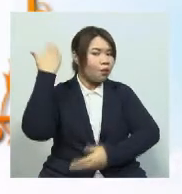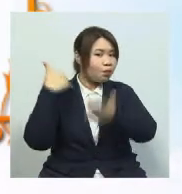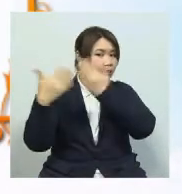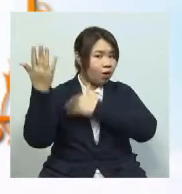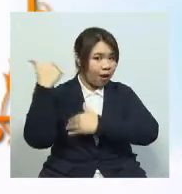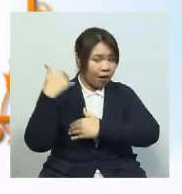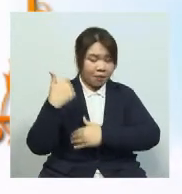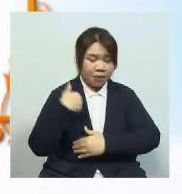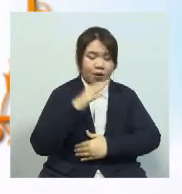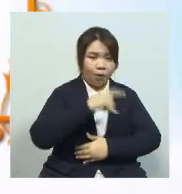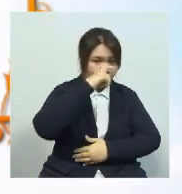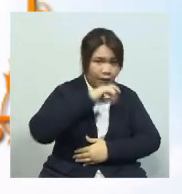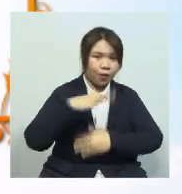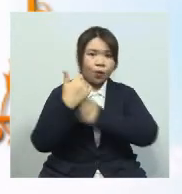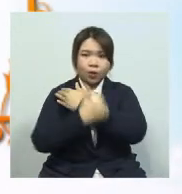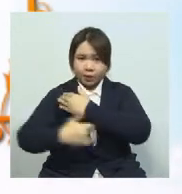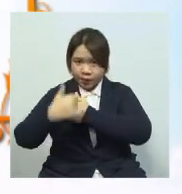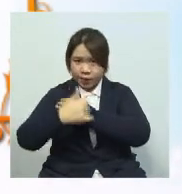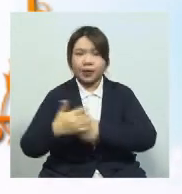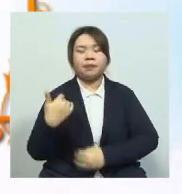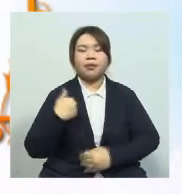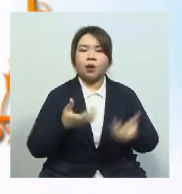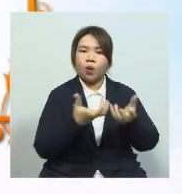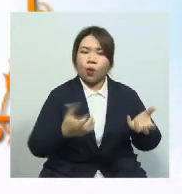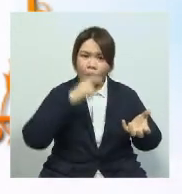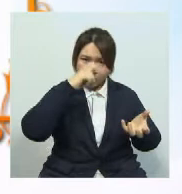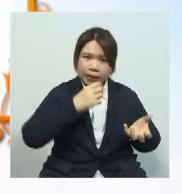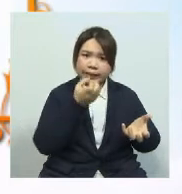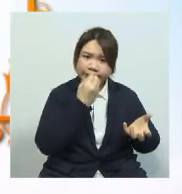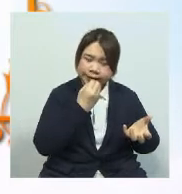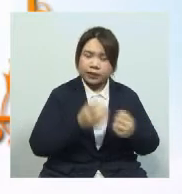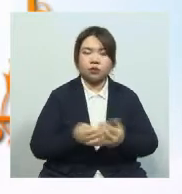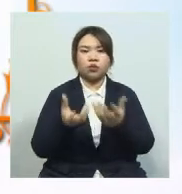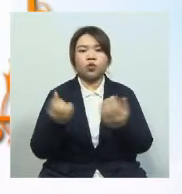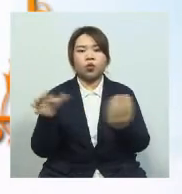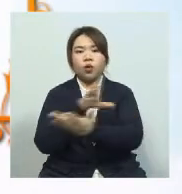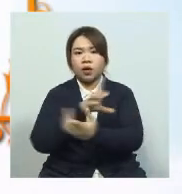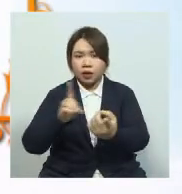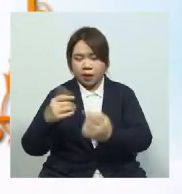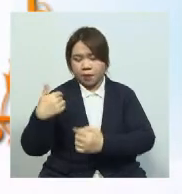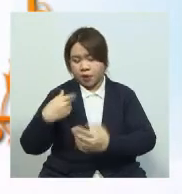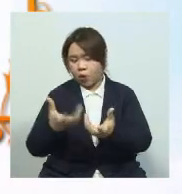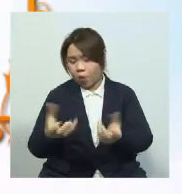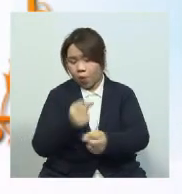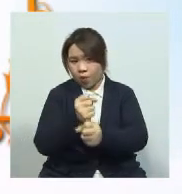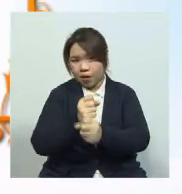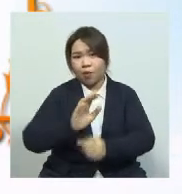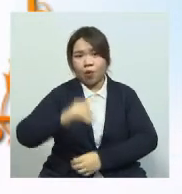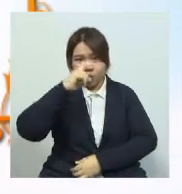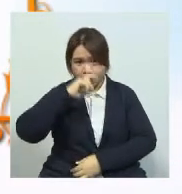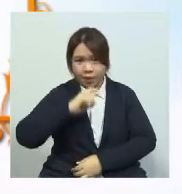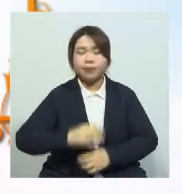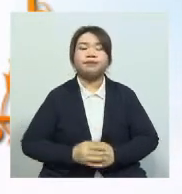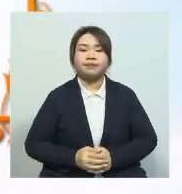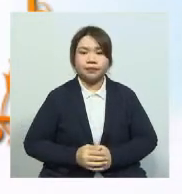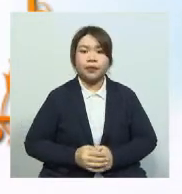และต่างชาติตลาดอาหารดั้งเดิมร้านอาหารไทยโบราณสินค้าทางวัฒนธรรมและผลิตภัณฑ์วัฒนธรรมไทยสำหรับง